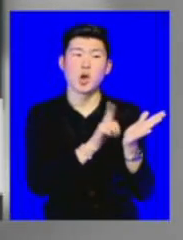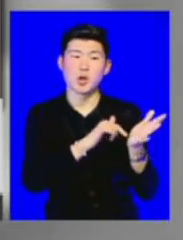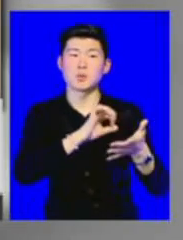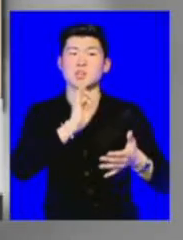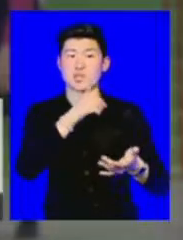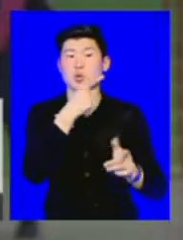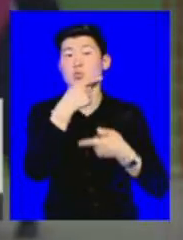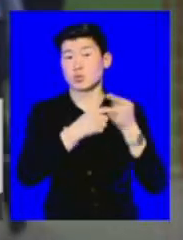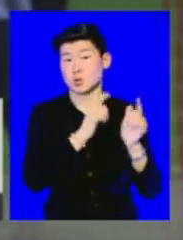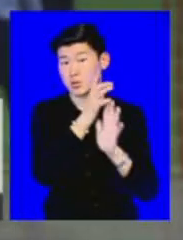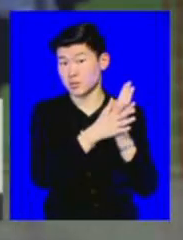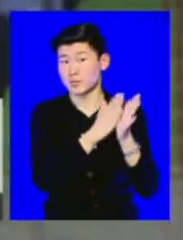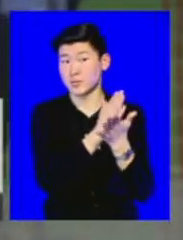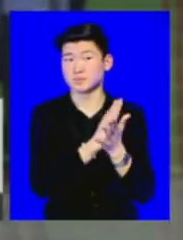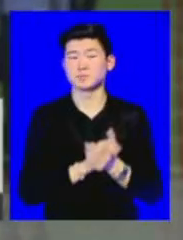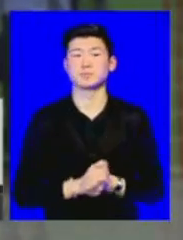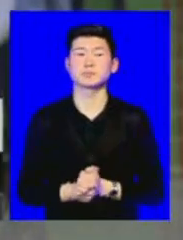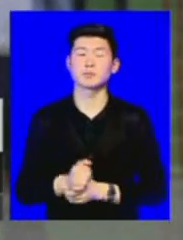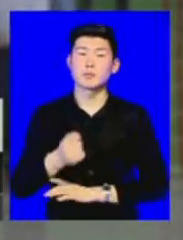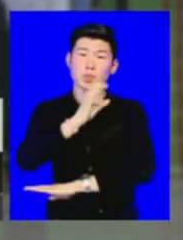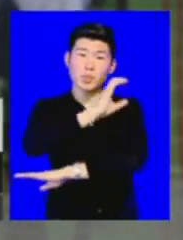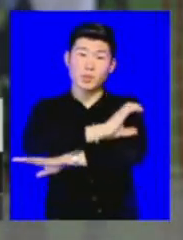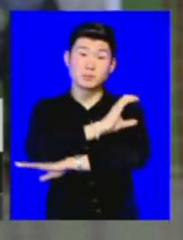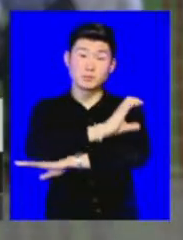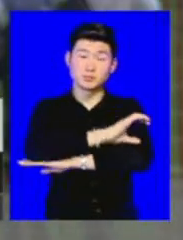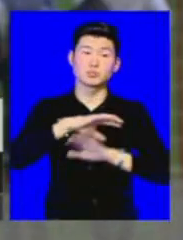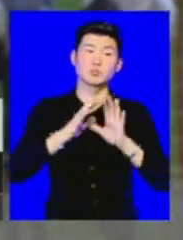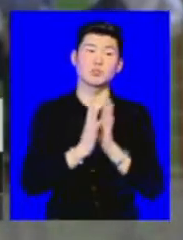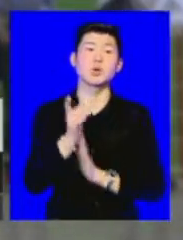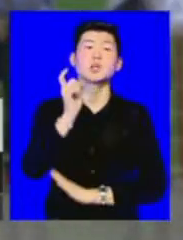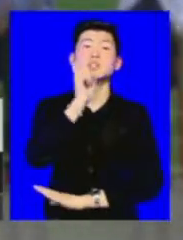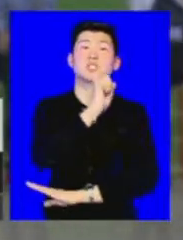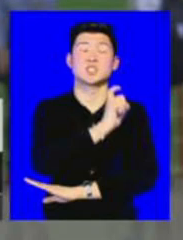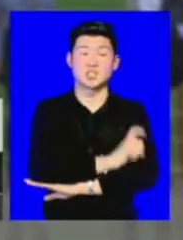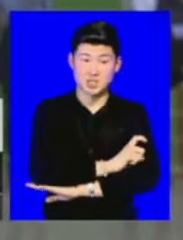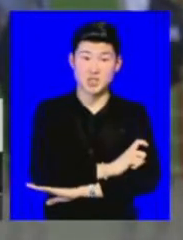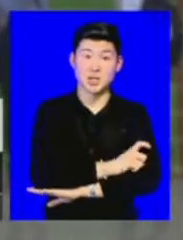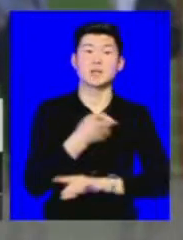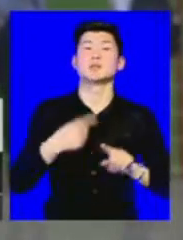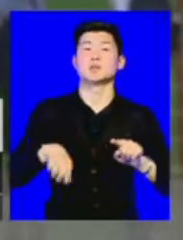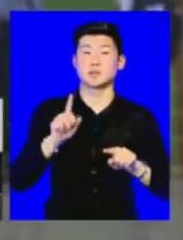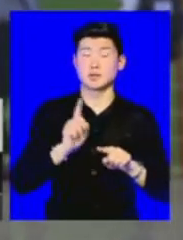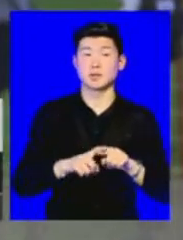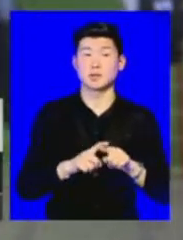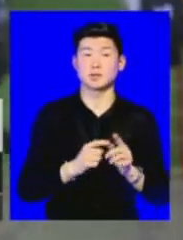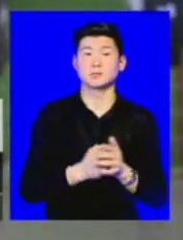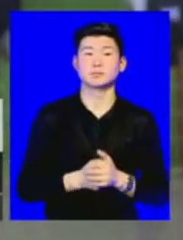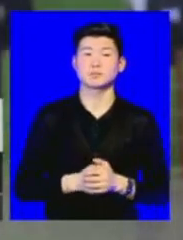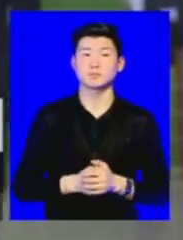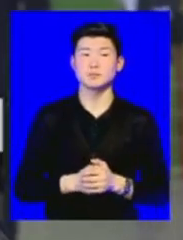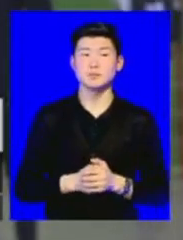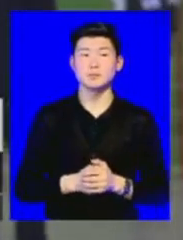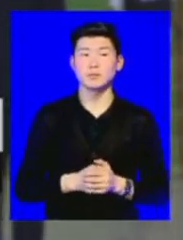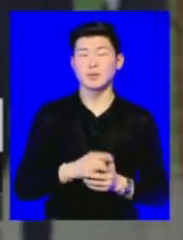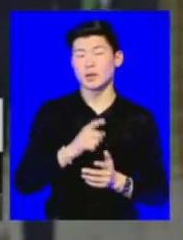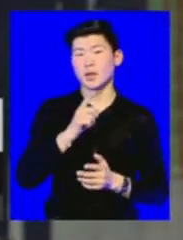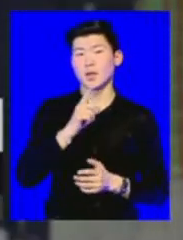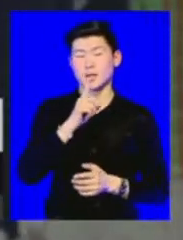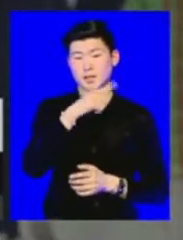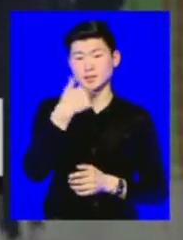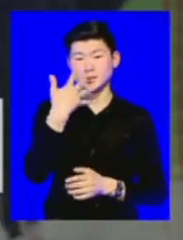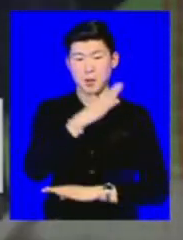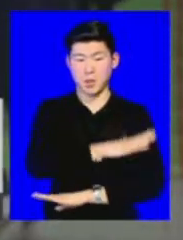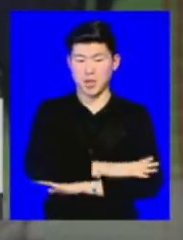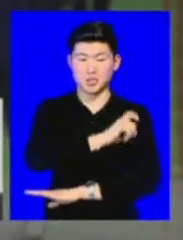байна. За тэгэхээр сургуулиуд одоо хичээл ялангуяа одоо бага ангийн хичээл тарах үеэр одоо